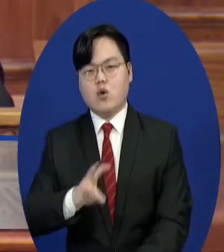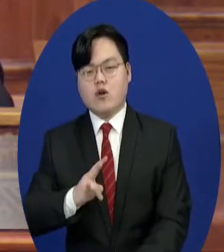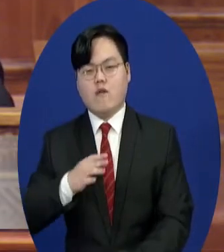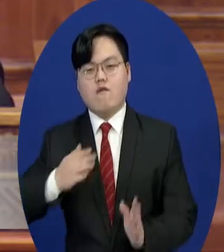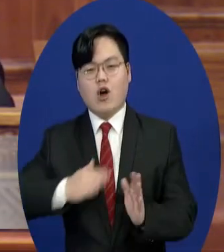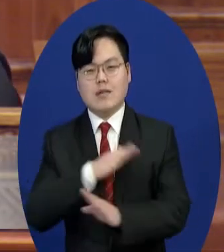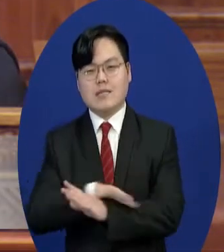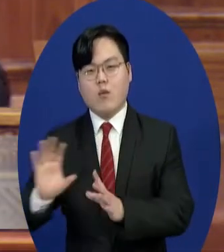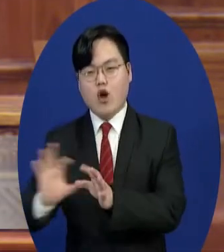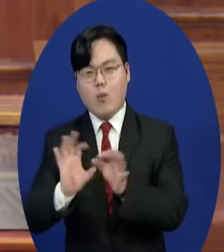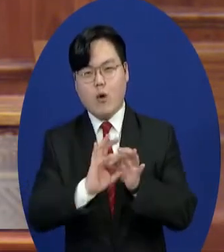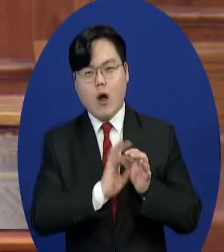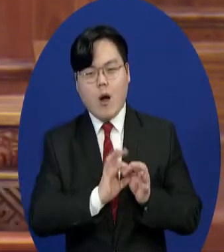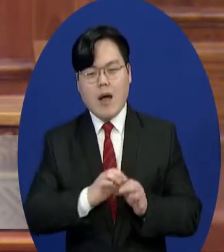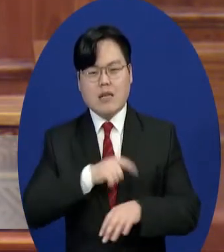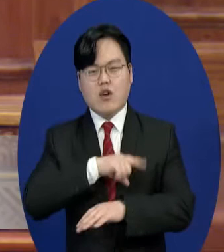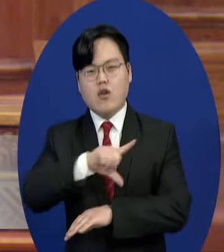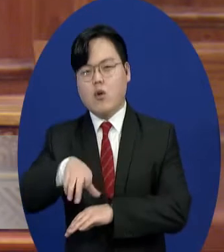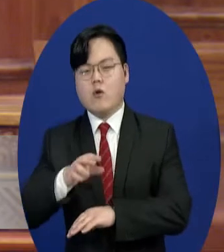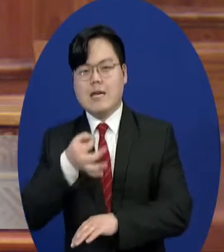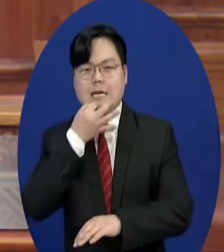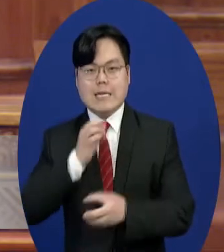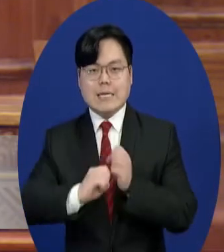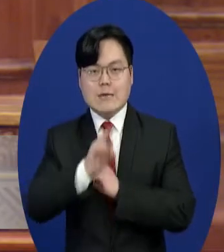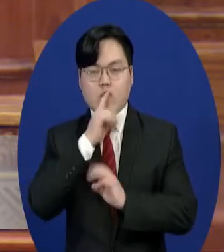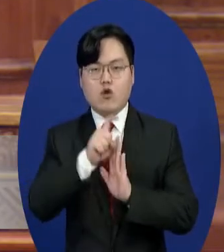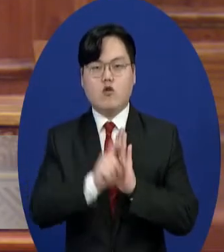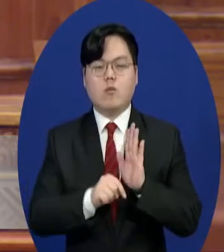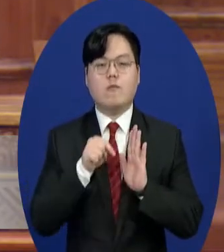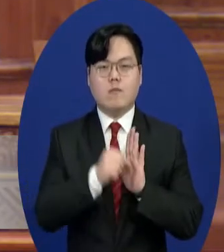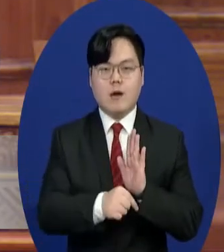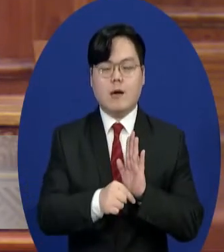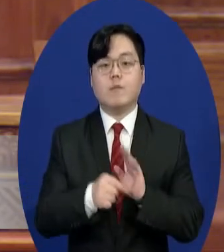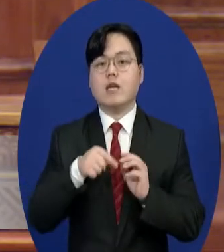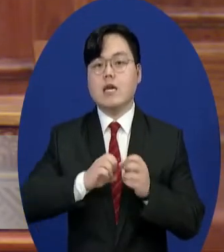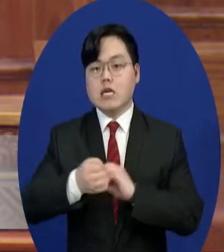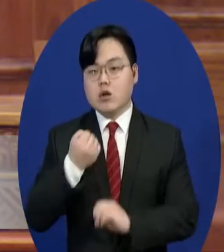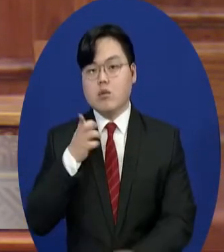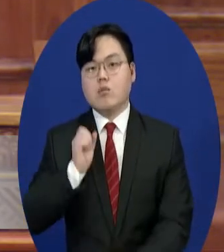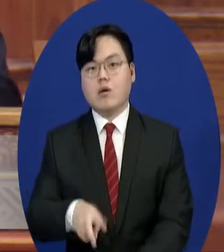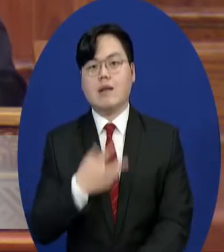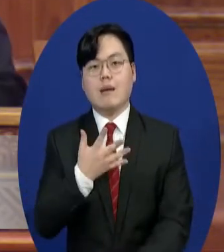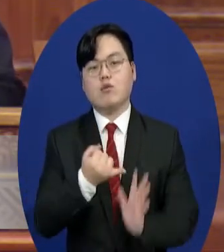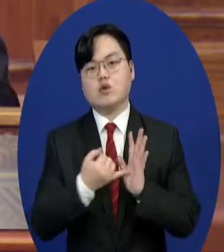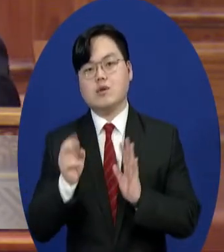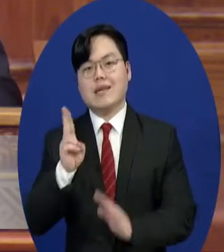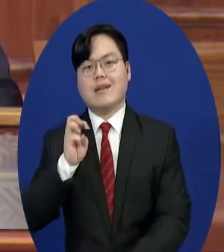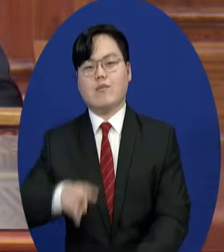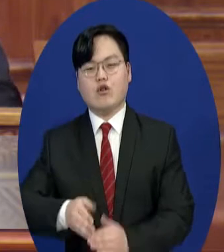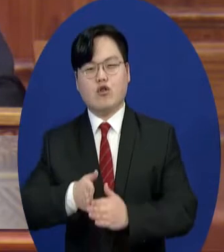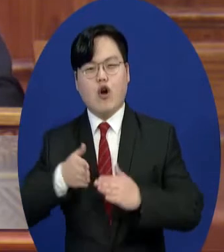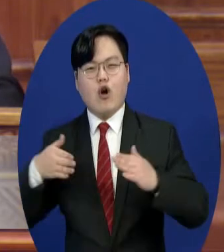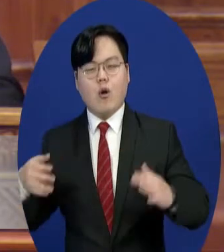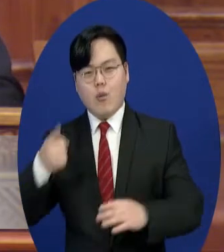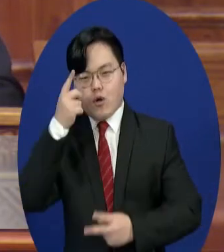ажлыг цаг алдалгүй эхлүүлэхээр энэхүү хөтөлбөрт тусглаа. Ингэснээр 5600 орчим километр урттай